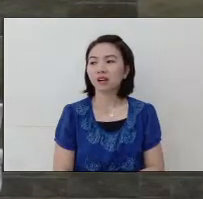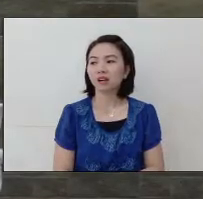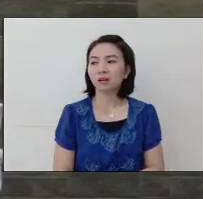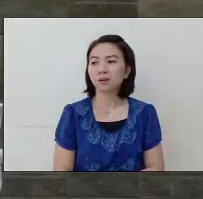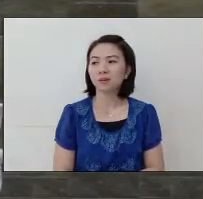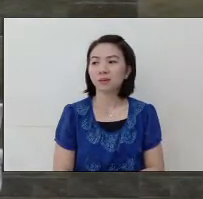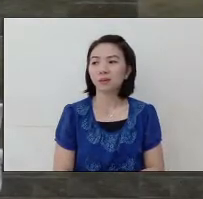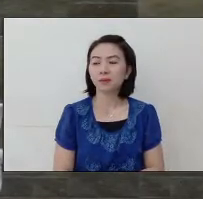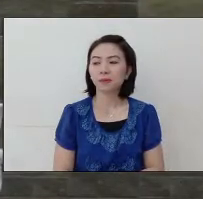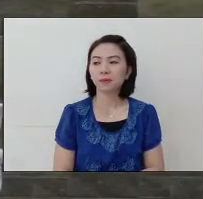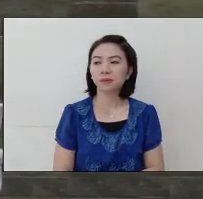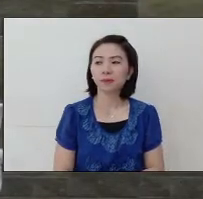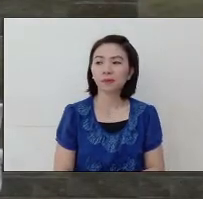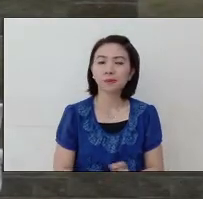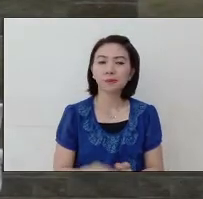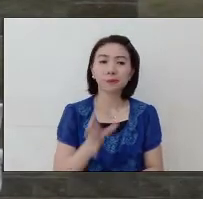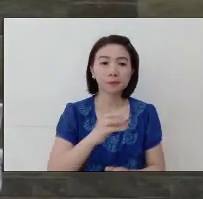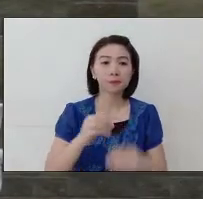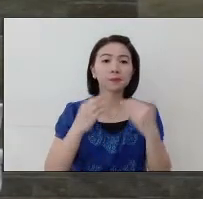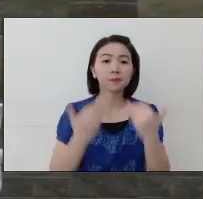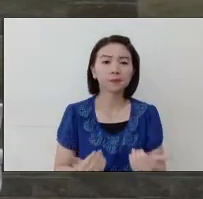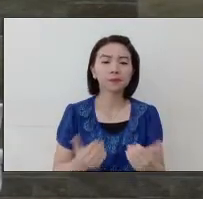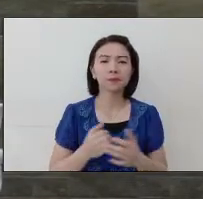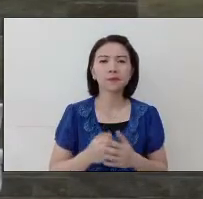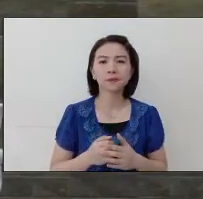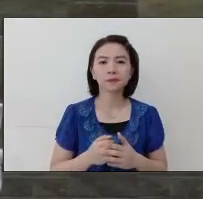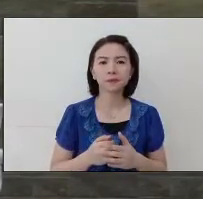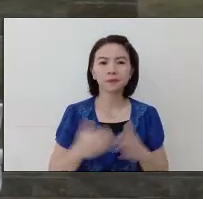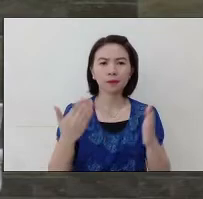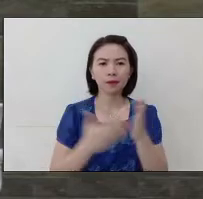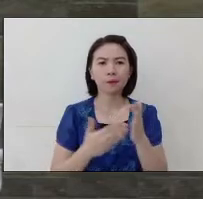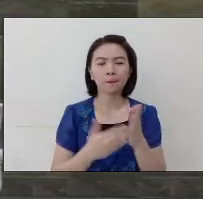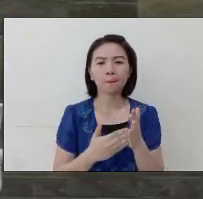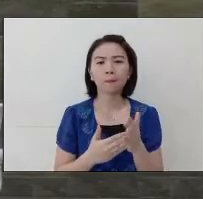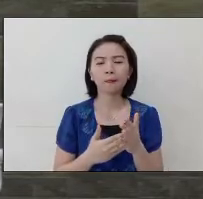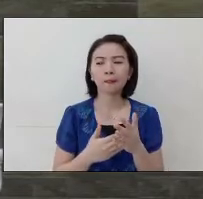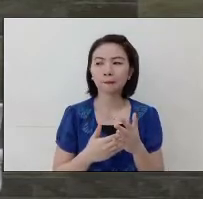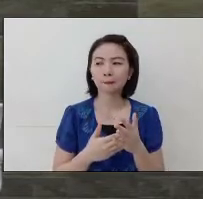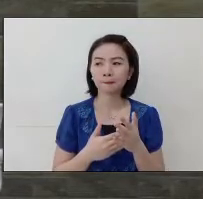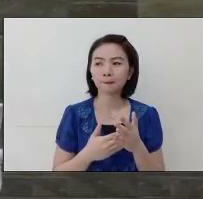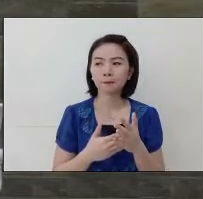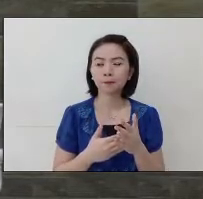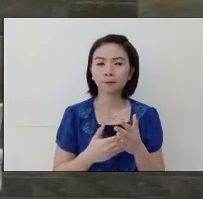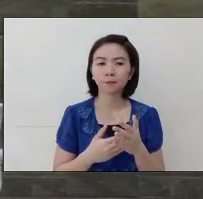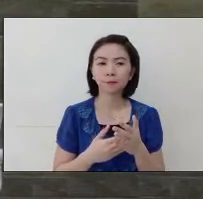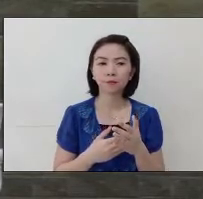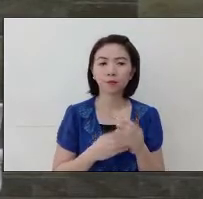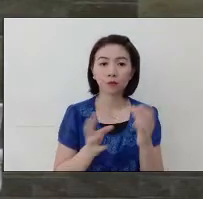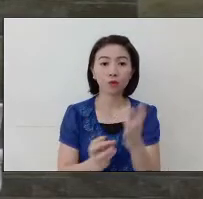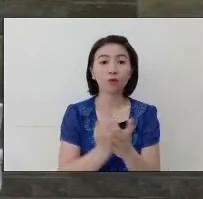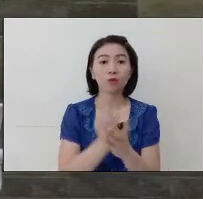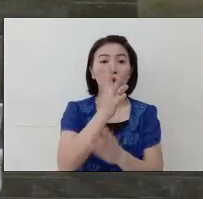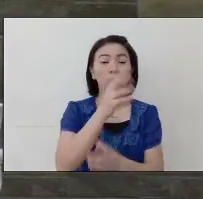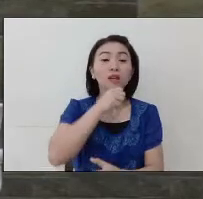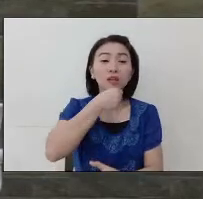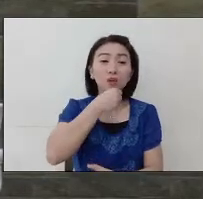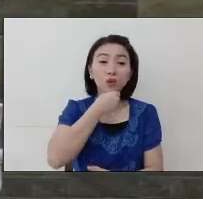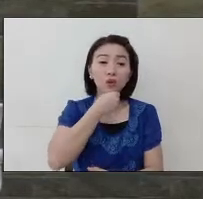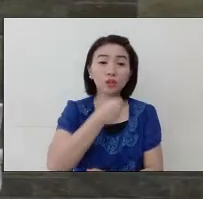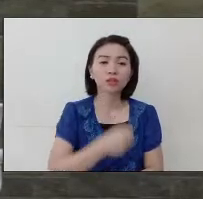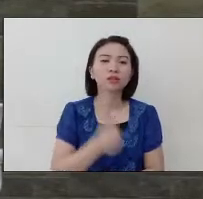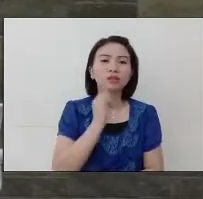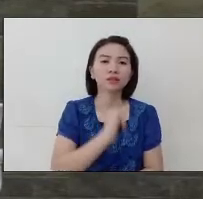And so, mga kapatid, hindi na natin, look at this. Don't miss this, mga kapatid. Aging is a matter of